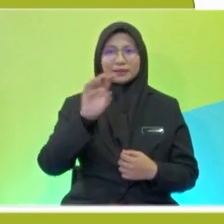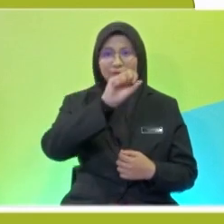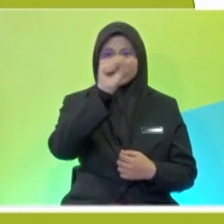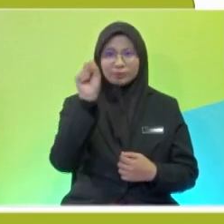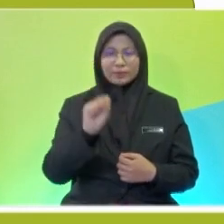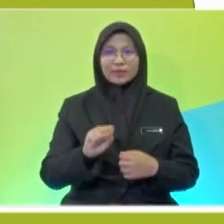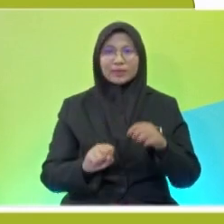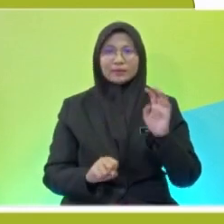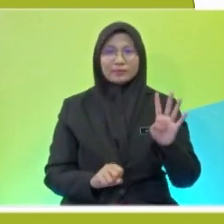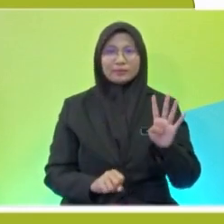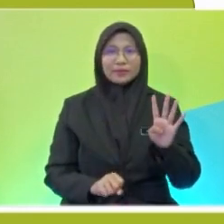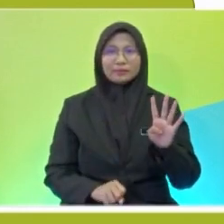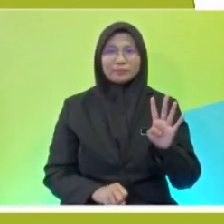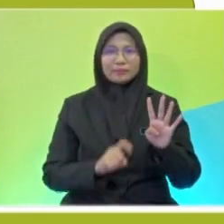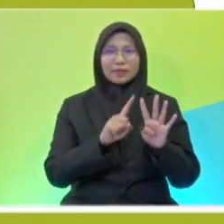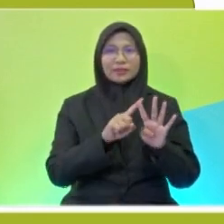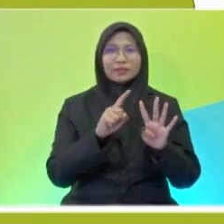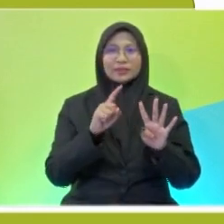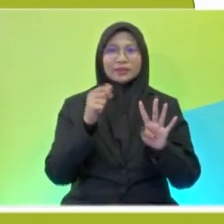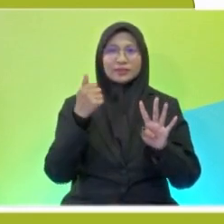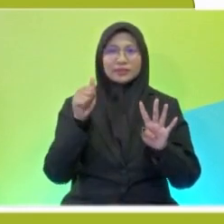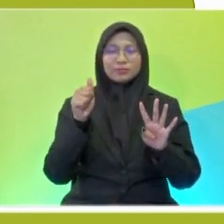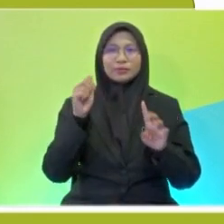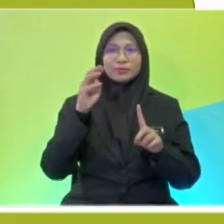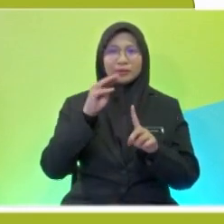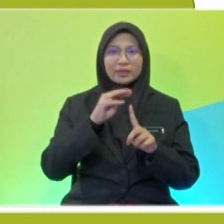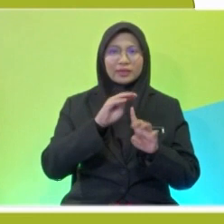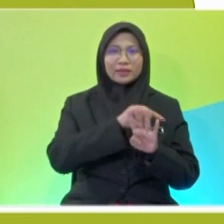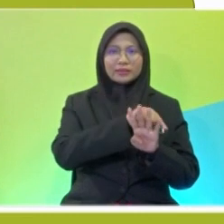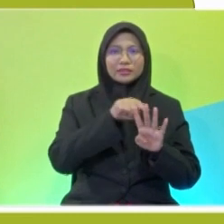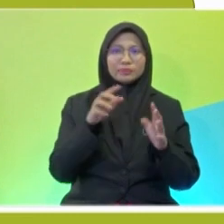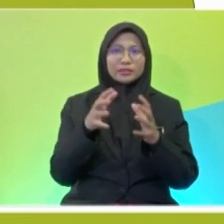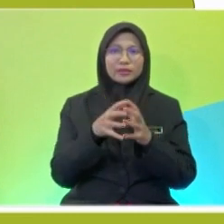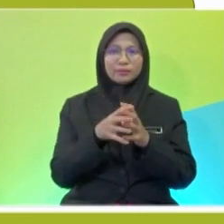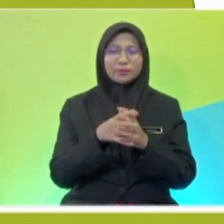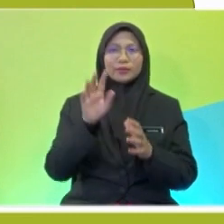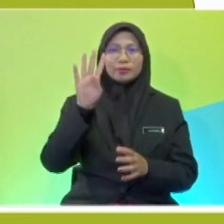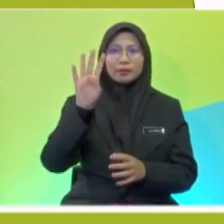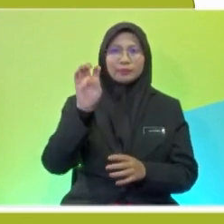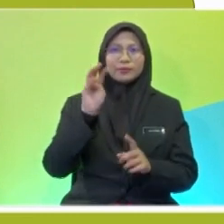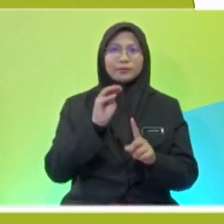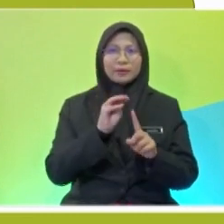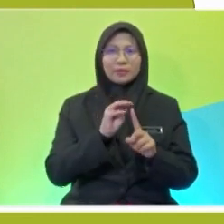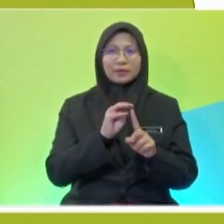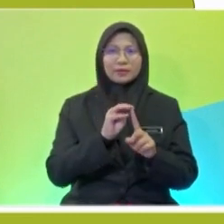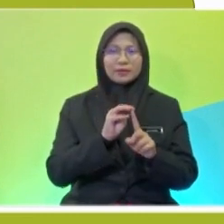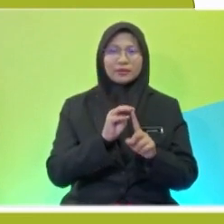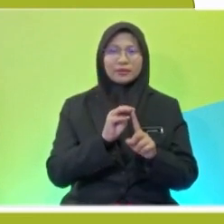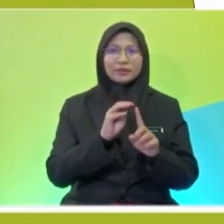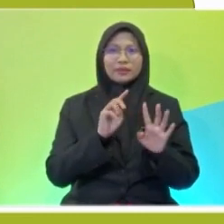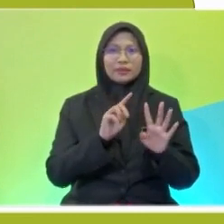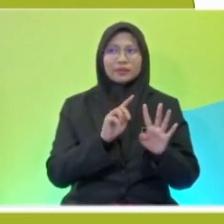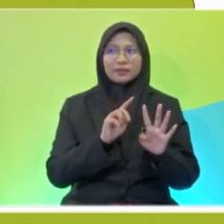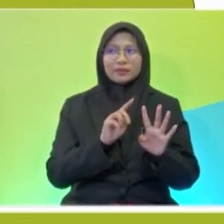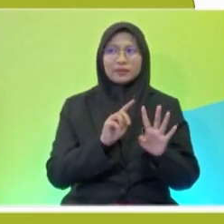mengandung 10 Marko bermaknya ada 40 markah dalam bagian B dan juga respon terbuka seperti